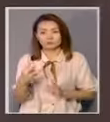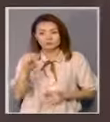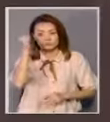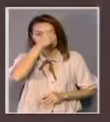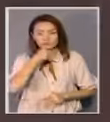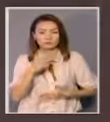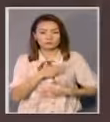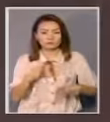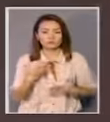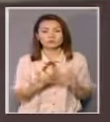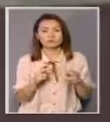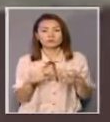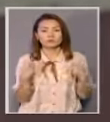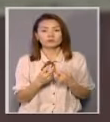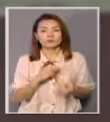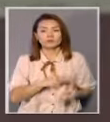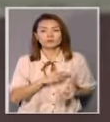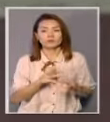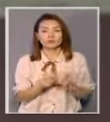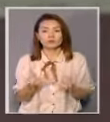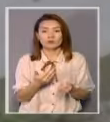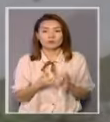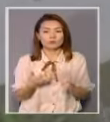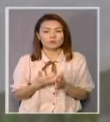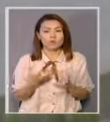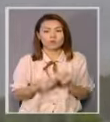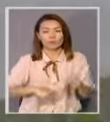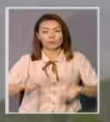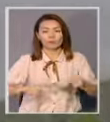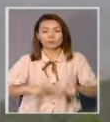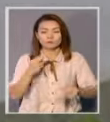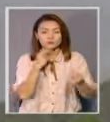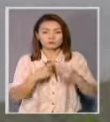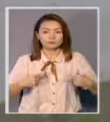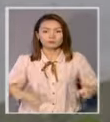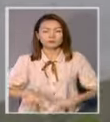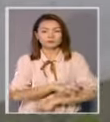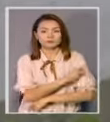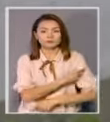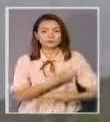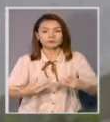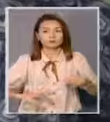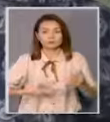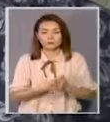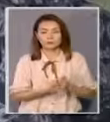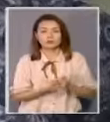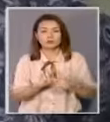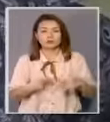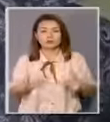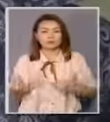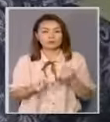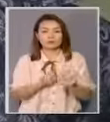года, недовольна размером комиссии. Ей денег не хватает на покупку продуктов питания и медикаментов, оплату коммунальных